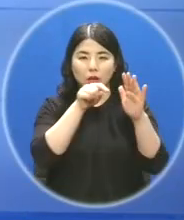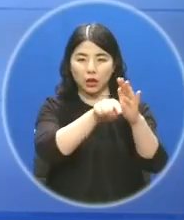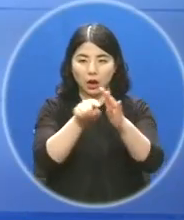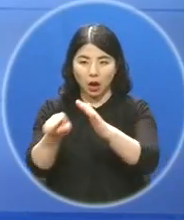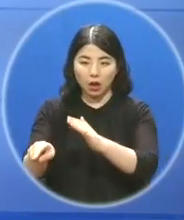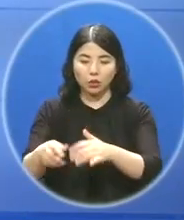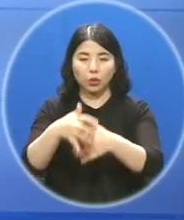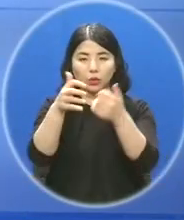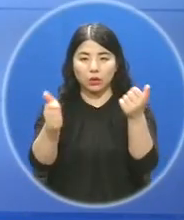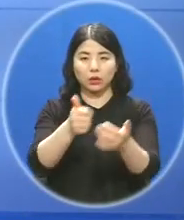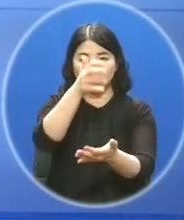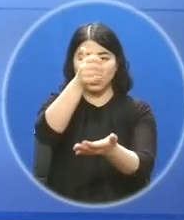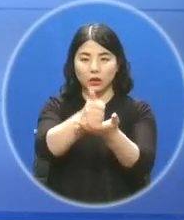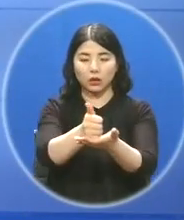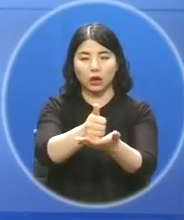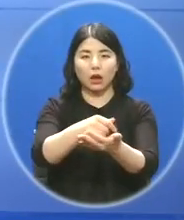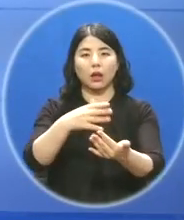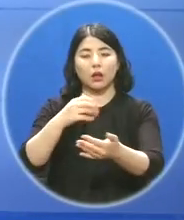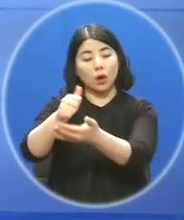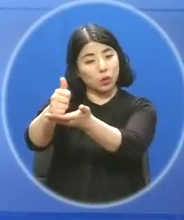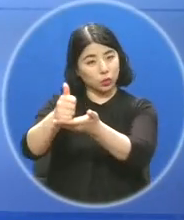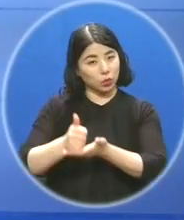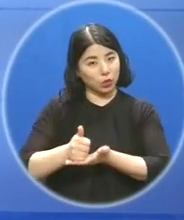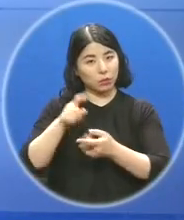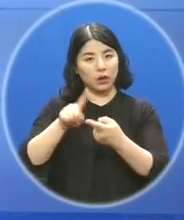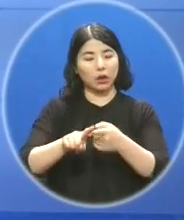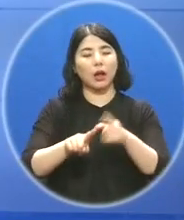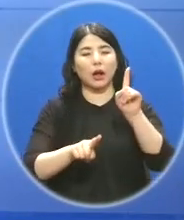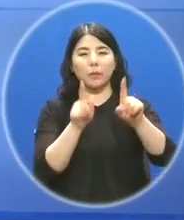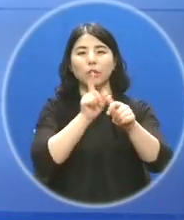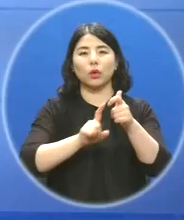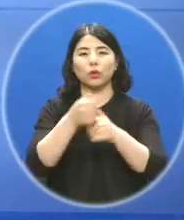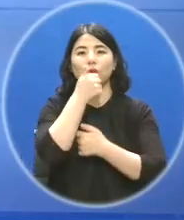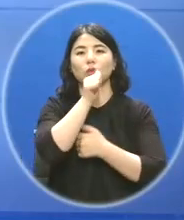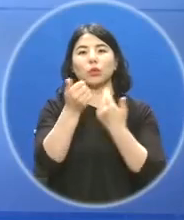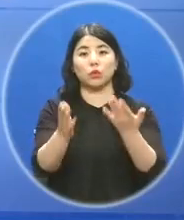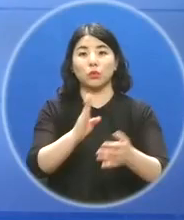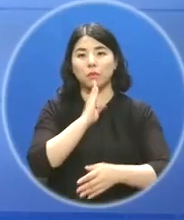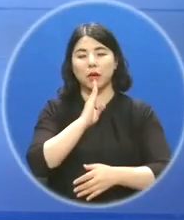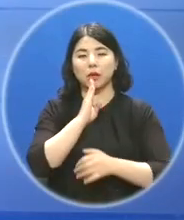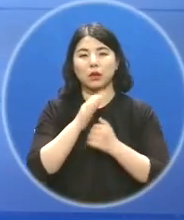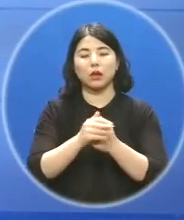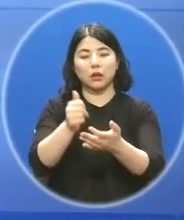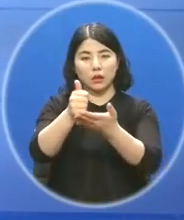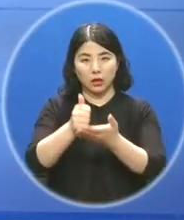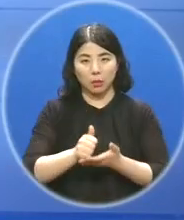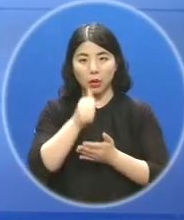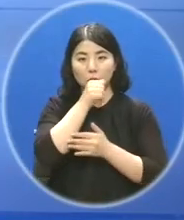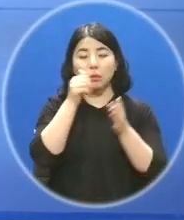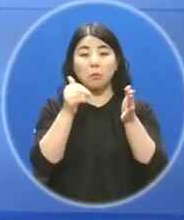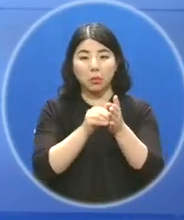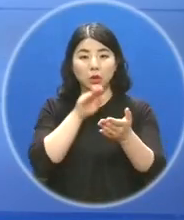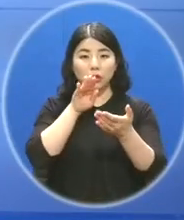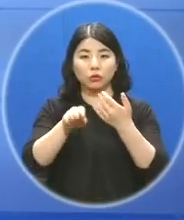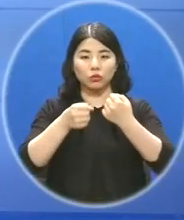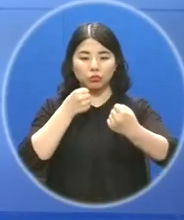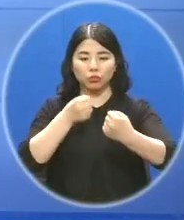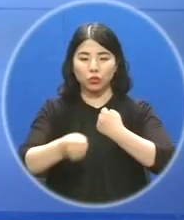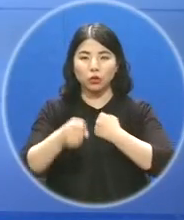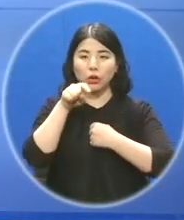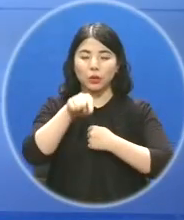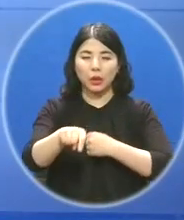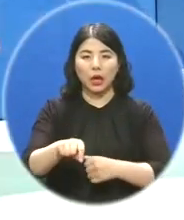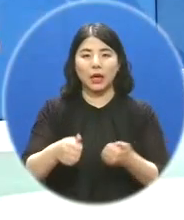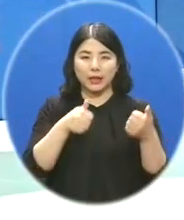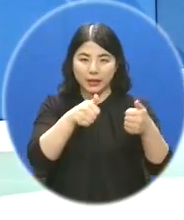단체 회장님이 또 꼭 이게 내빈 오신 내빈들을 이렇게 한 분 또 다시 말씀하시죠. 처음에 내빈 소개가 분명히 있었는데도 불구하고 또